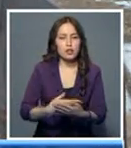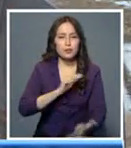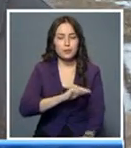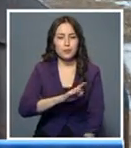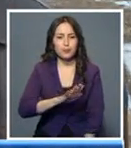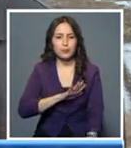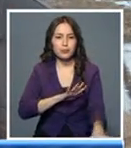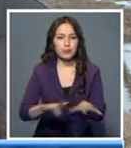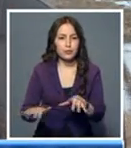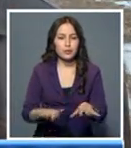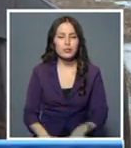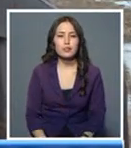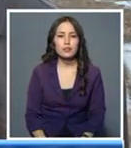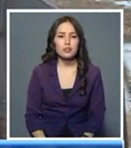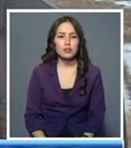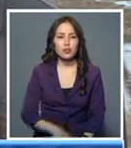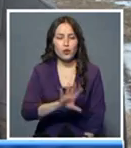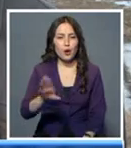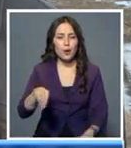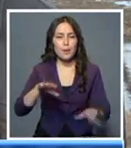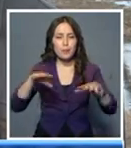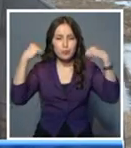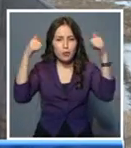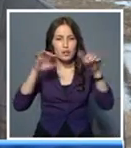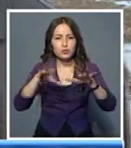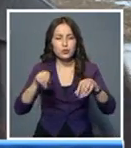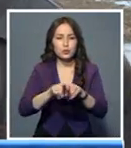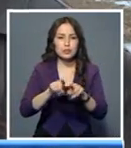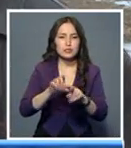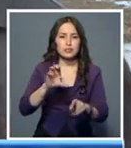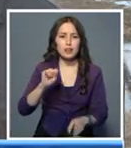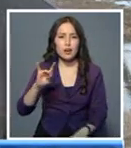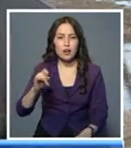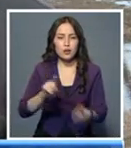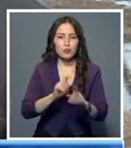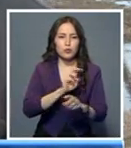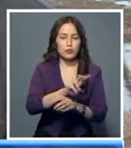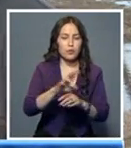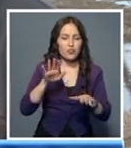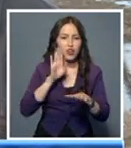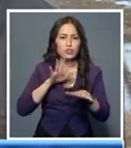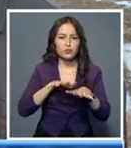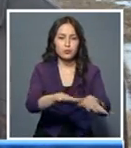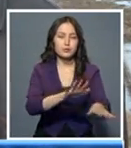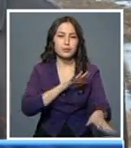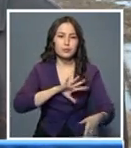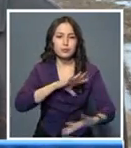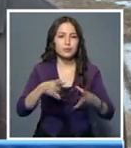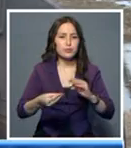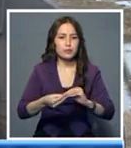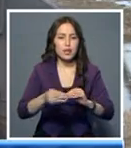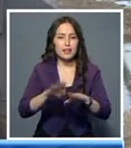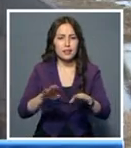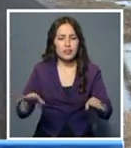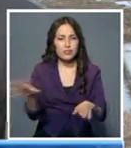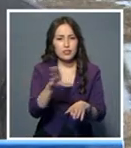ана дворда нарғары қораның ішіне, мал қораның ішіне бәрі кіріп кетті су. Содан мына ОЧС-тің пожарный депоның, пожарныйтың балалары келіп,